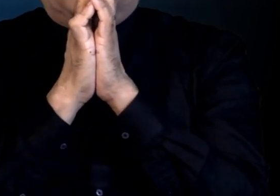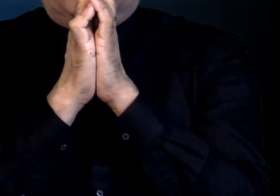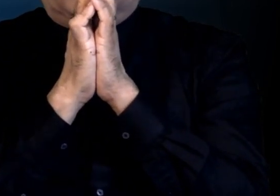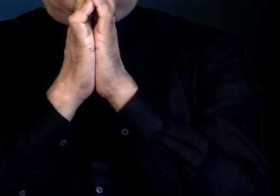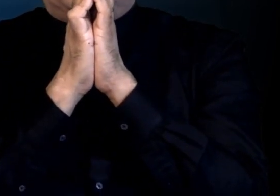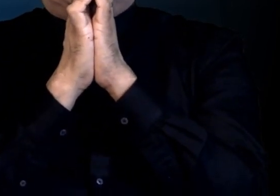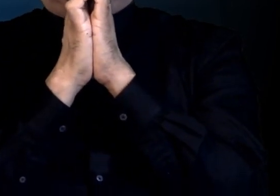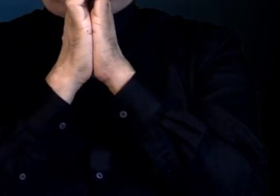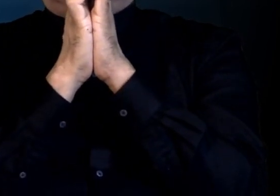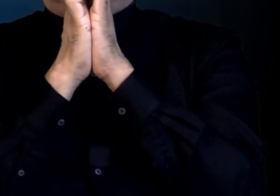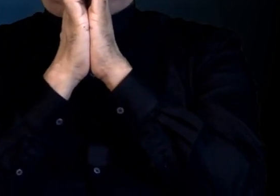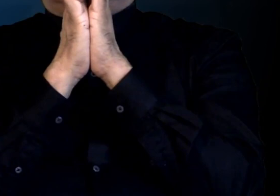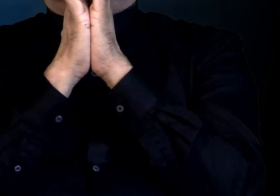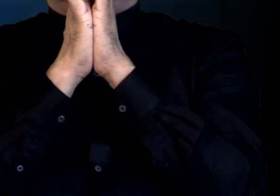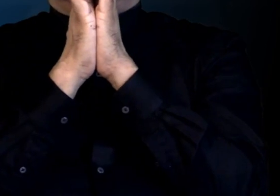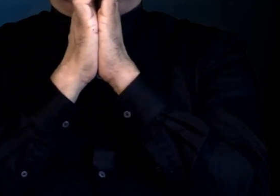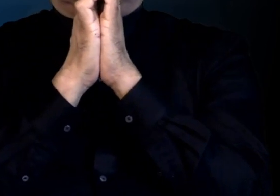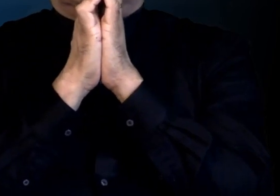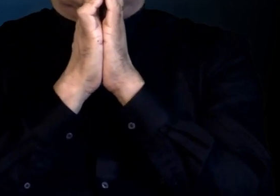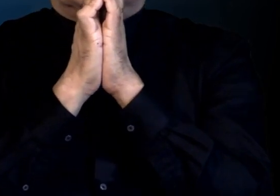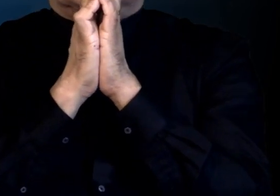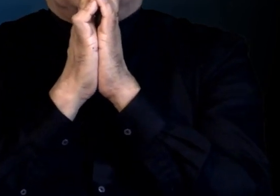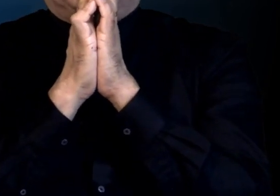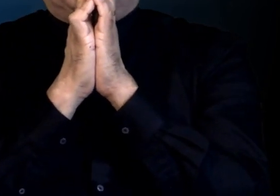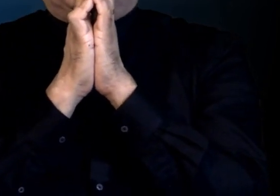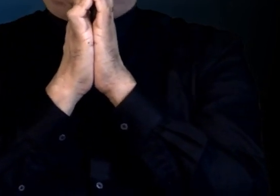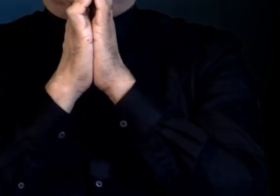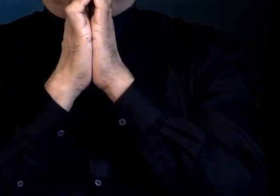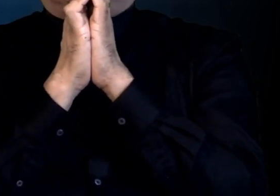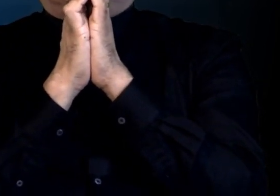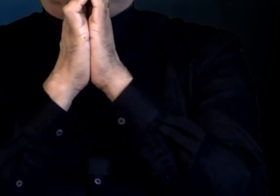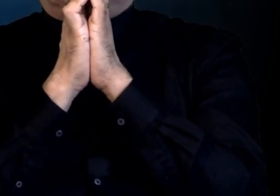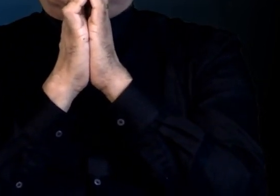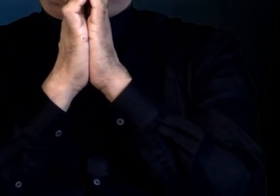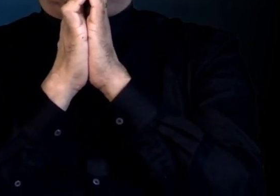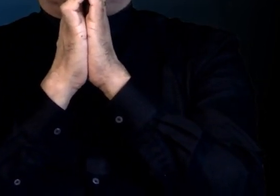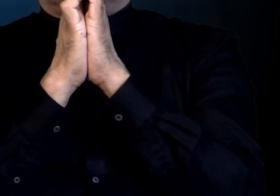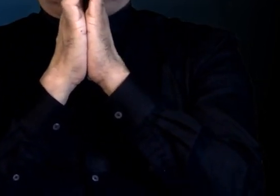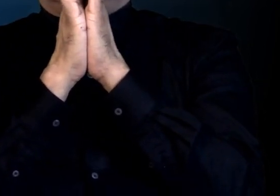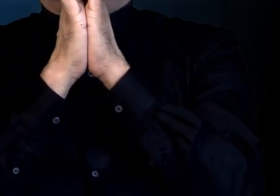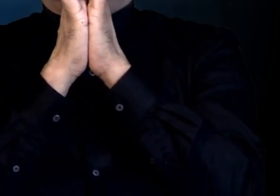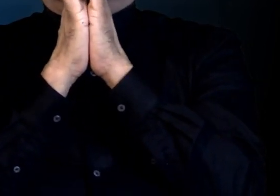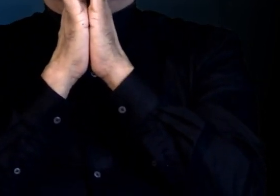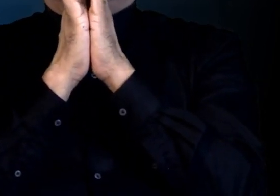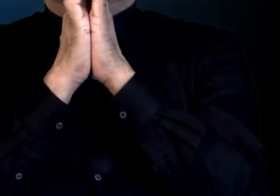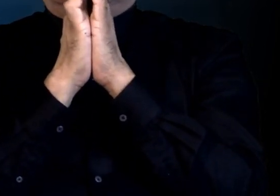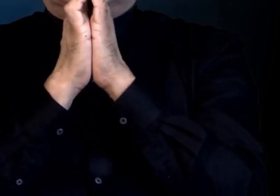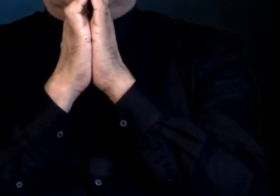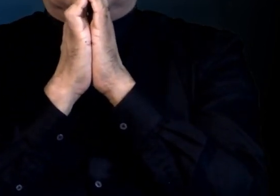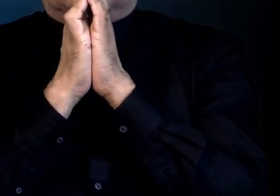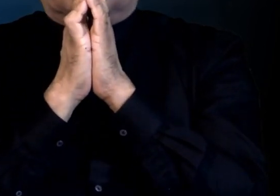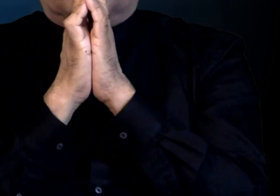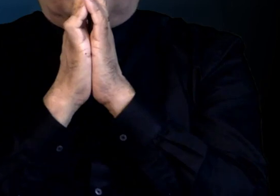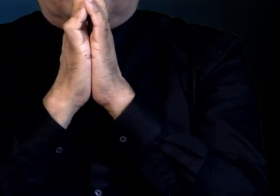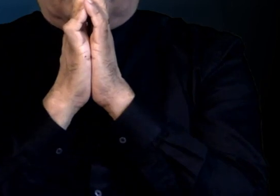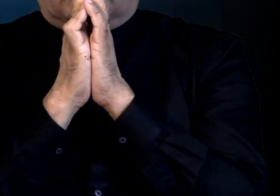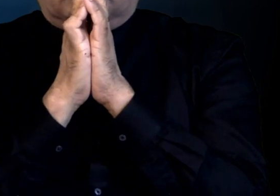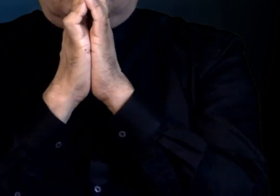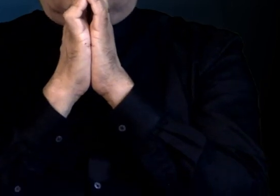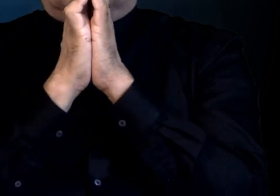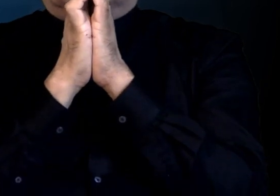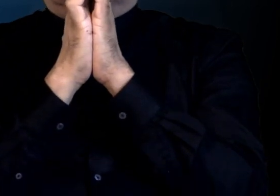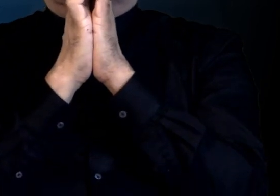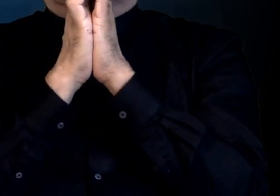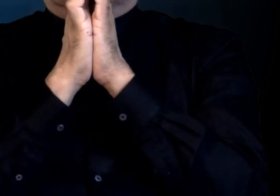ഉള്ള വെല്ലുവിളികളെ നേരിടുന്നതിന് സഭയെ ഒരുക്കുന്ന, അതുപോലെ